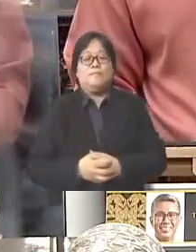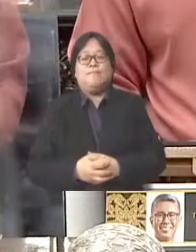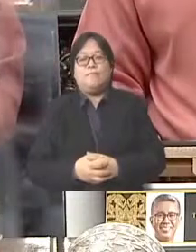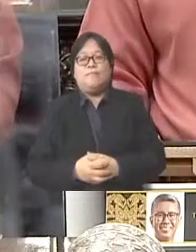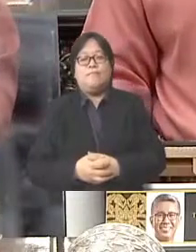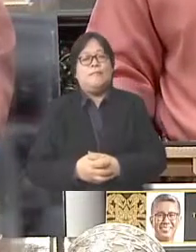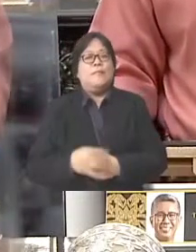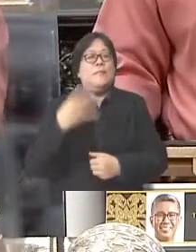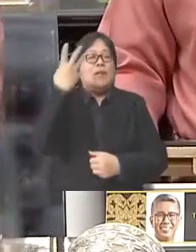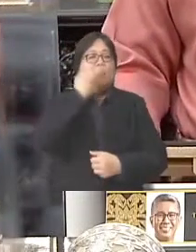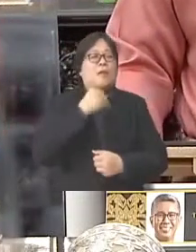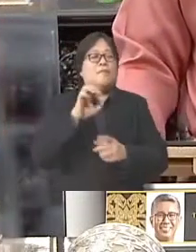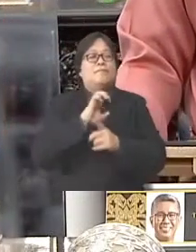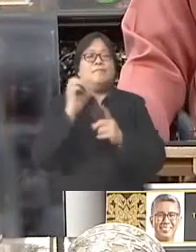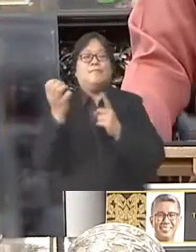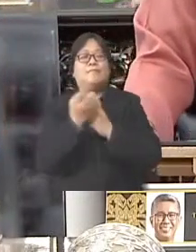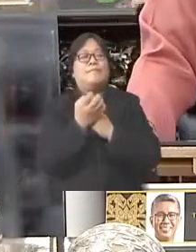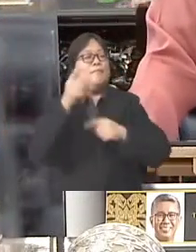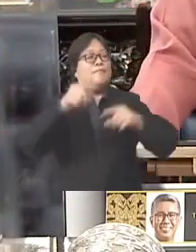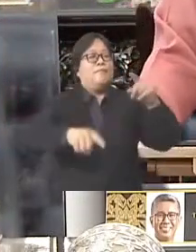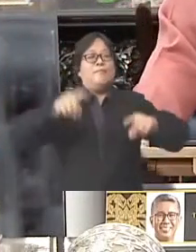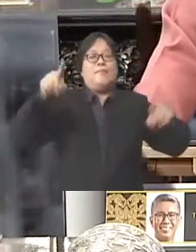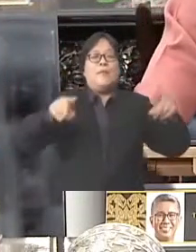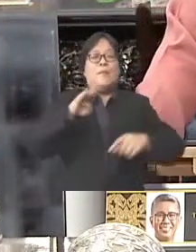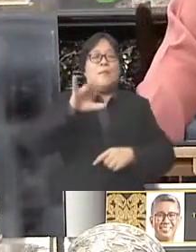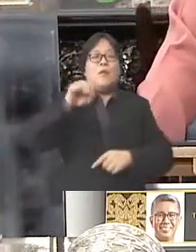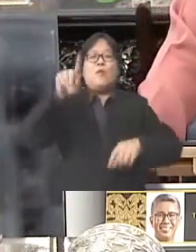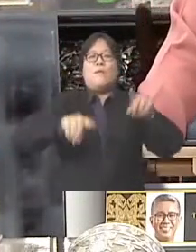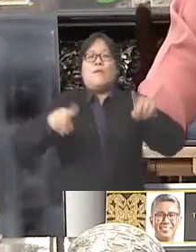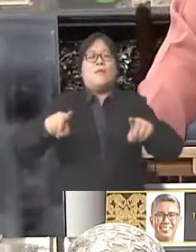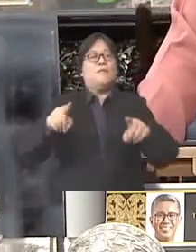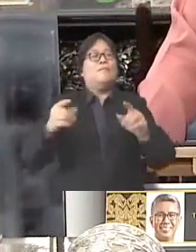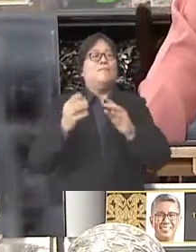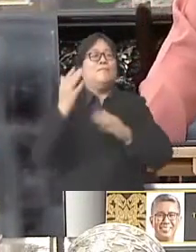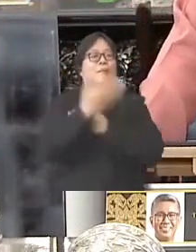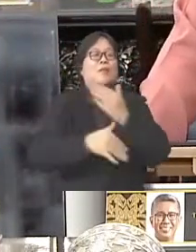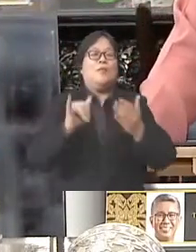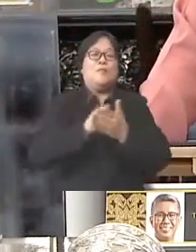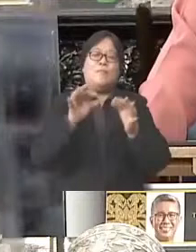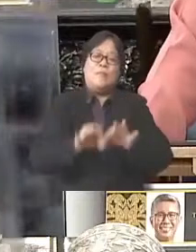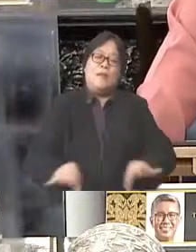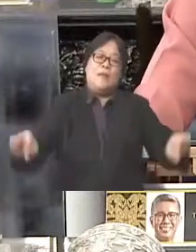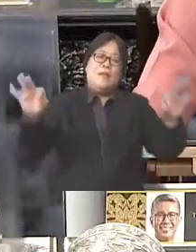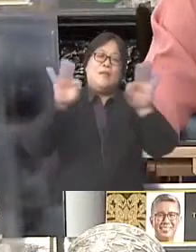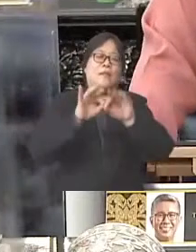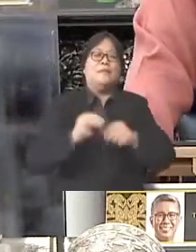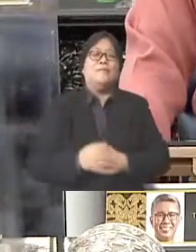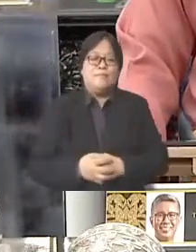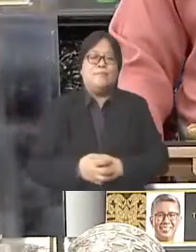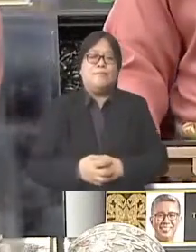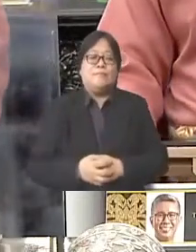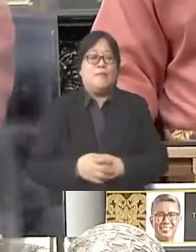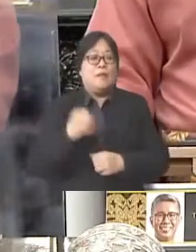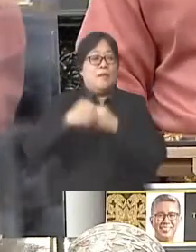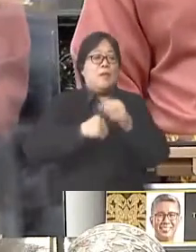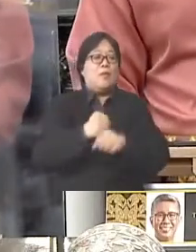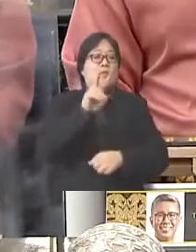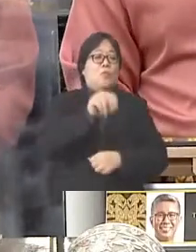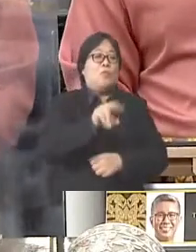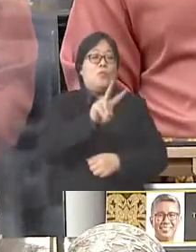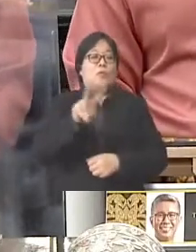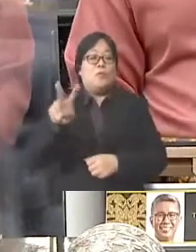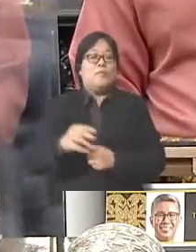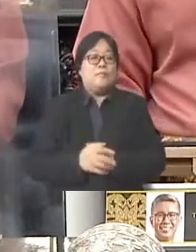betul keindahan alam semulajadi dan pakaian Bayu definisi negara baru Pekan Khazanah yang tidak ternilai harganya bagi Tahun